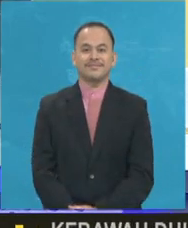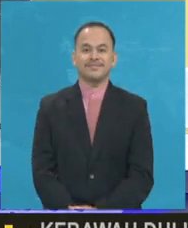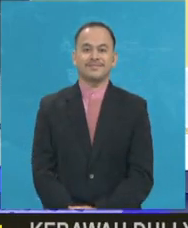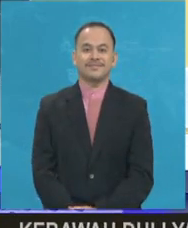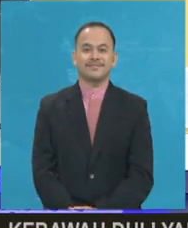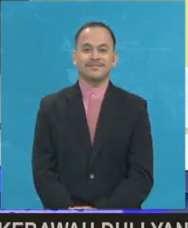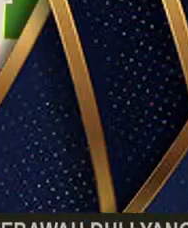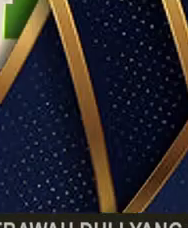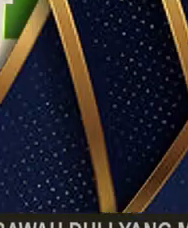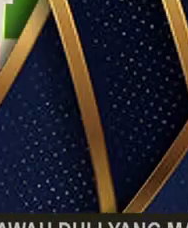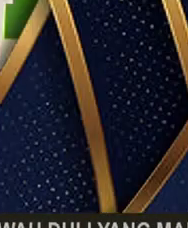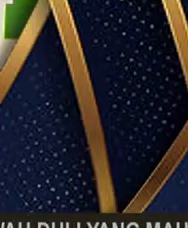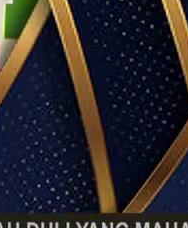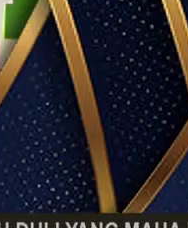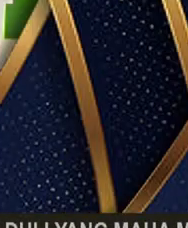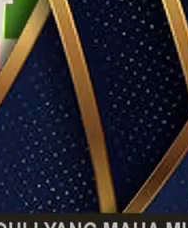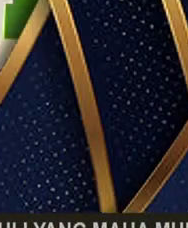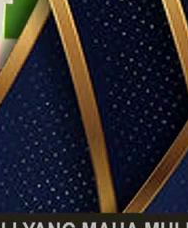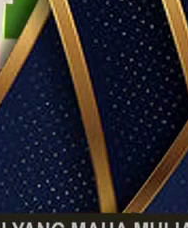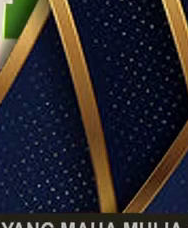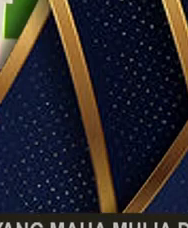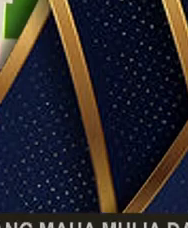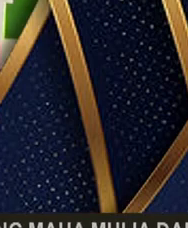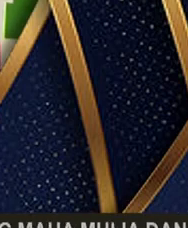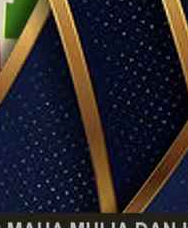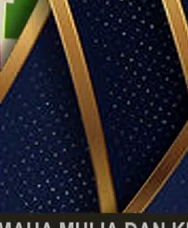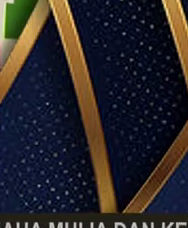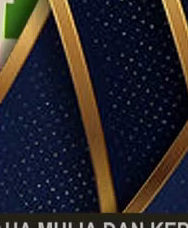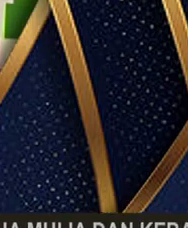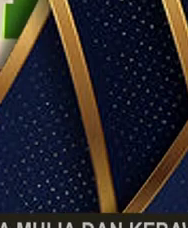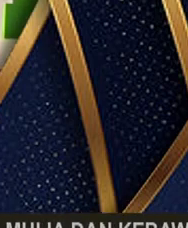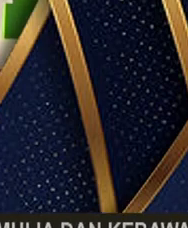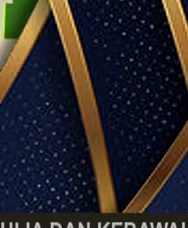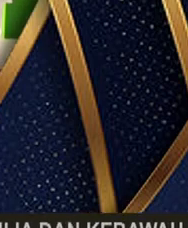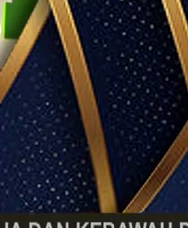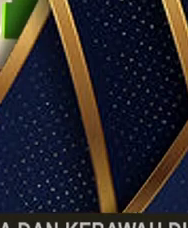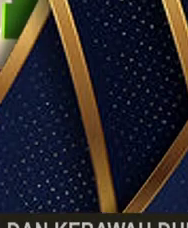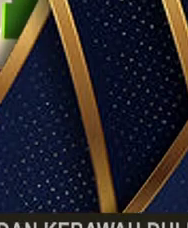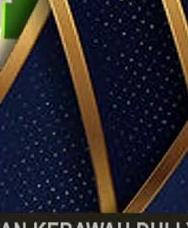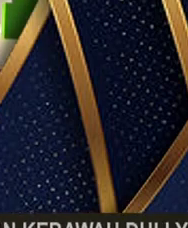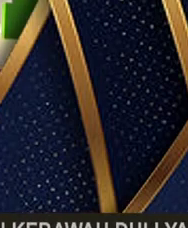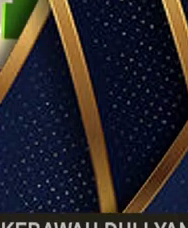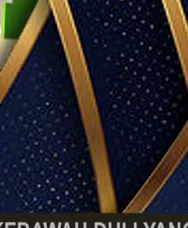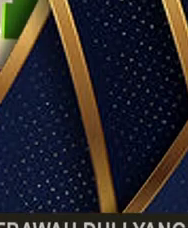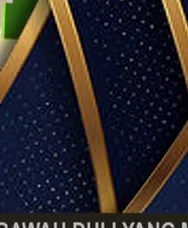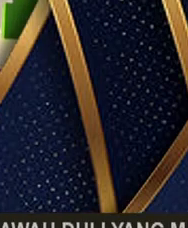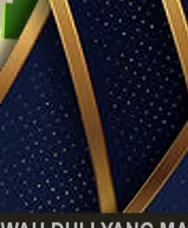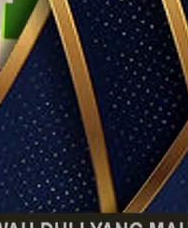Rp Hai hari kekecewaan di bawah bumi dengan batik